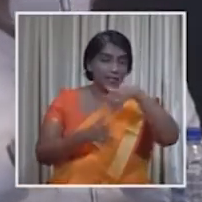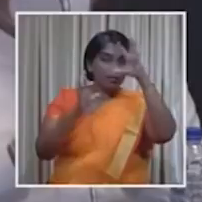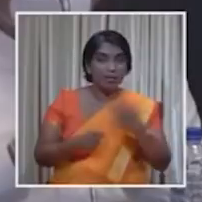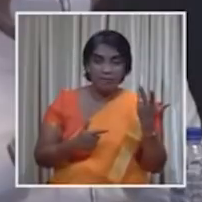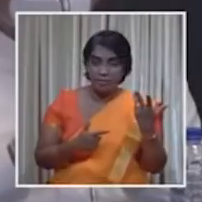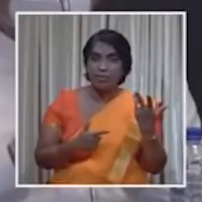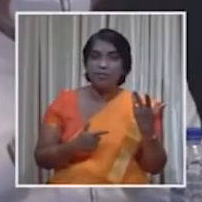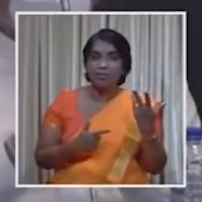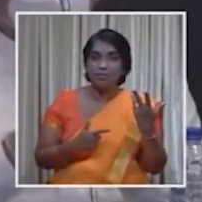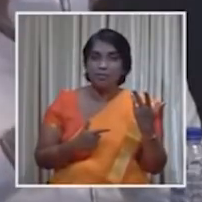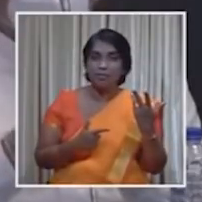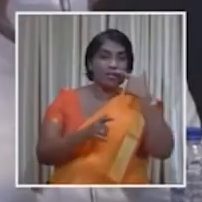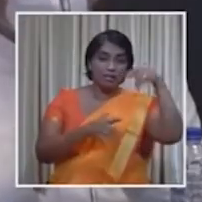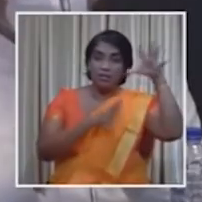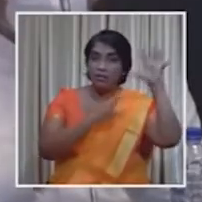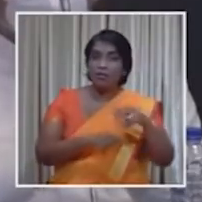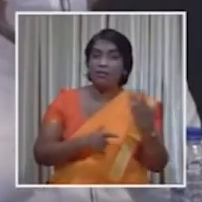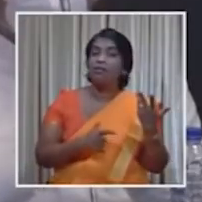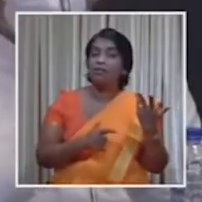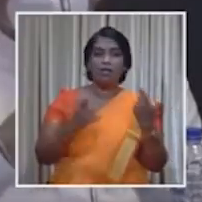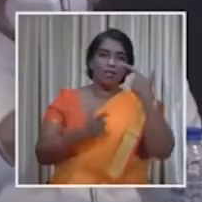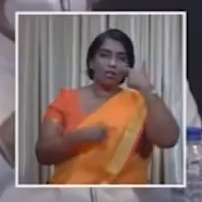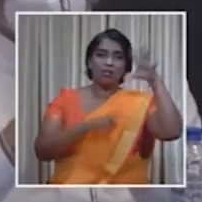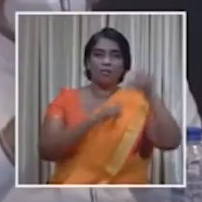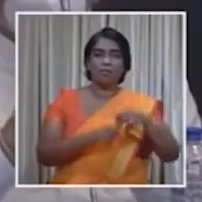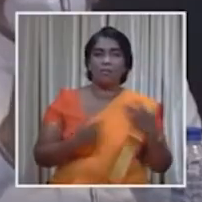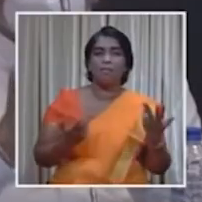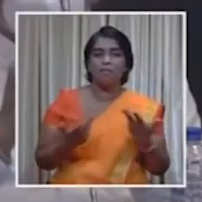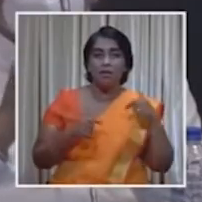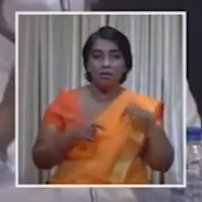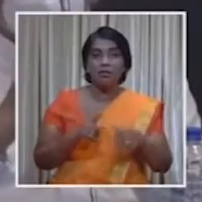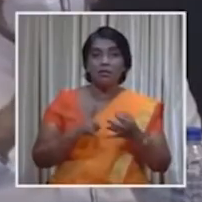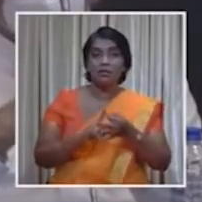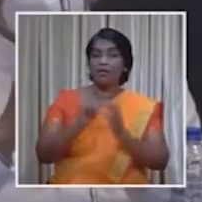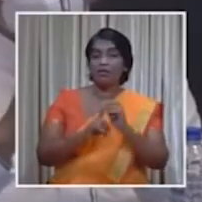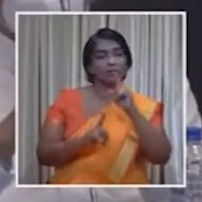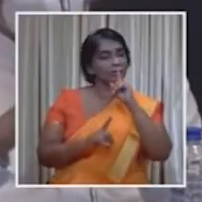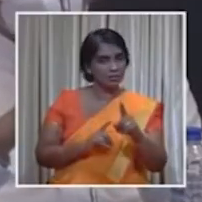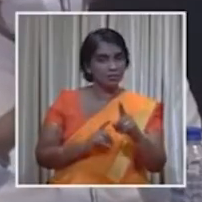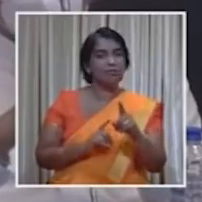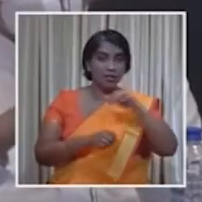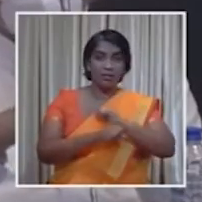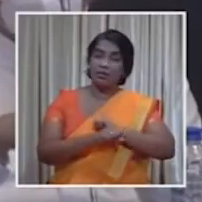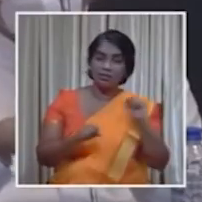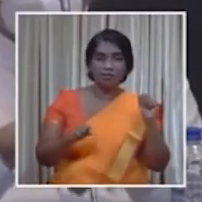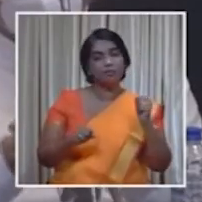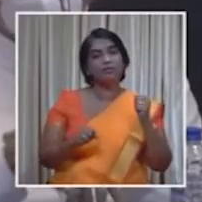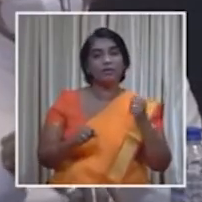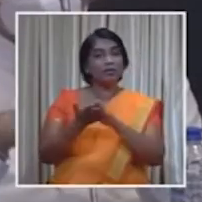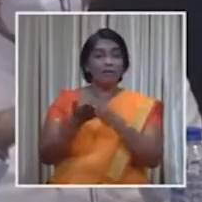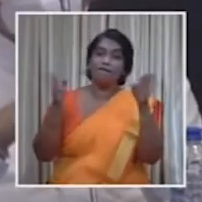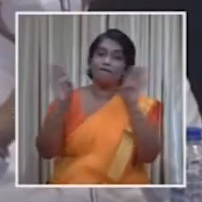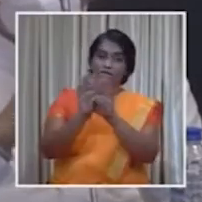බැරි බොරතෙල් ගේන්න බැරි ඩොලර් නැති නිසා. දැන් සභාපතිවරයයි ඇමතිවරයයි කියනවා බොරතැතුවට පිරිපහදුව